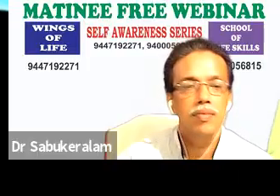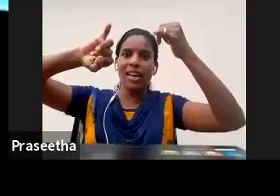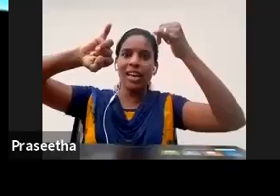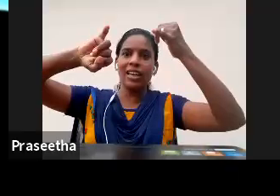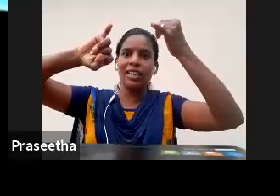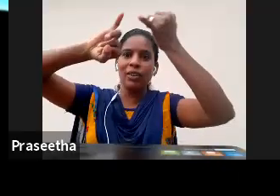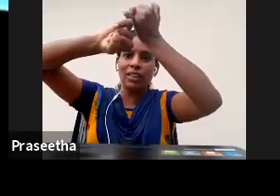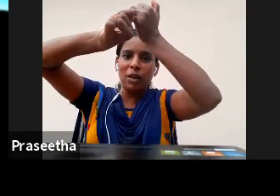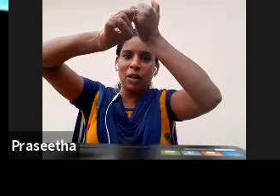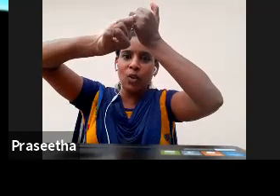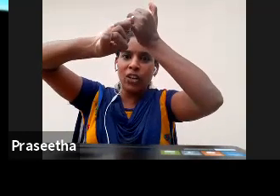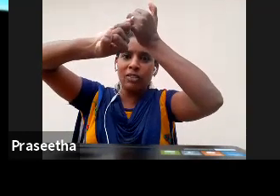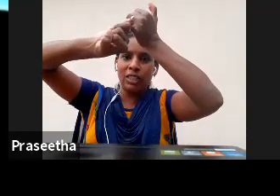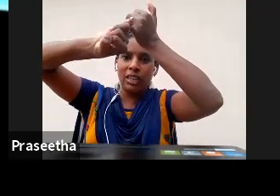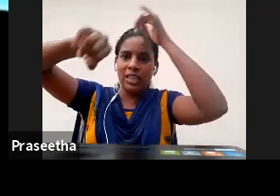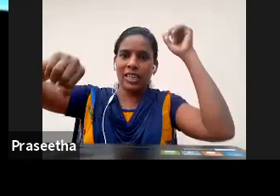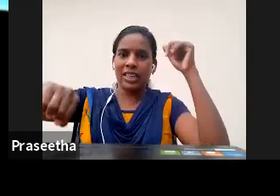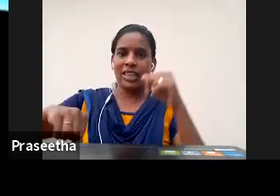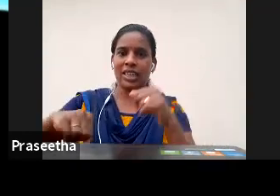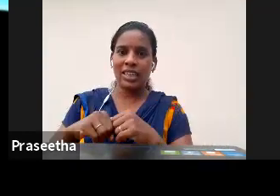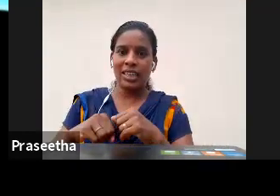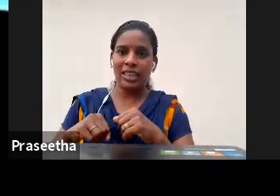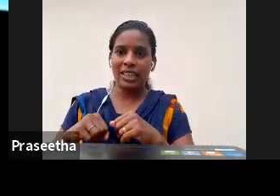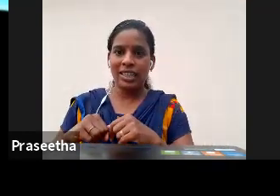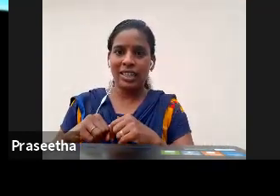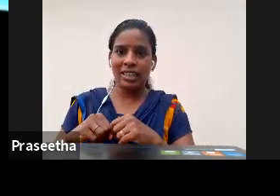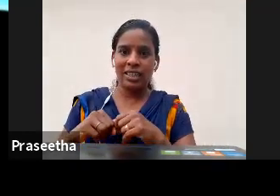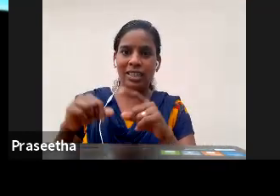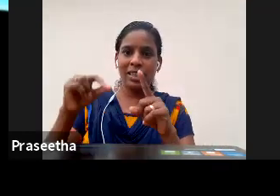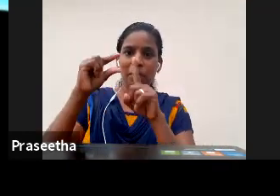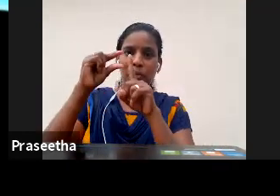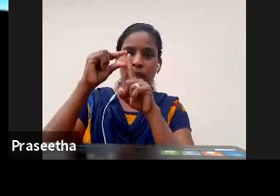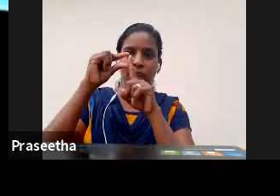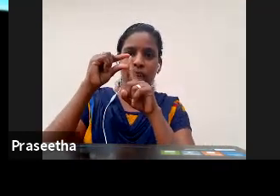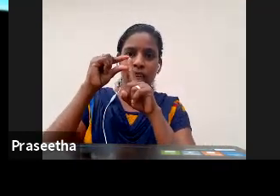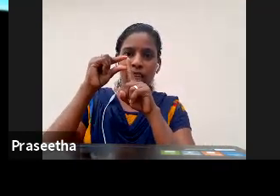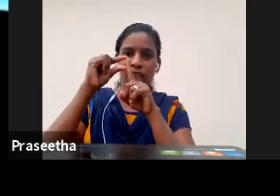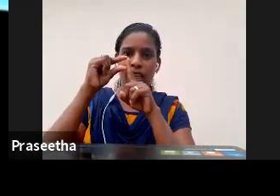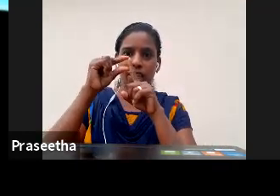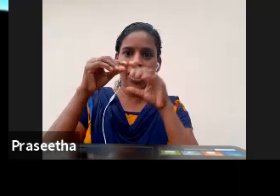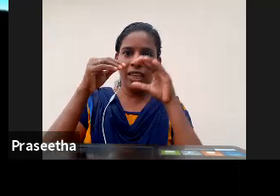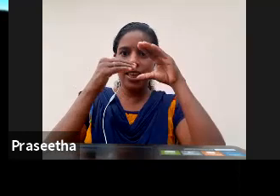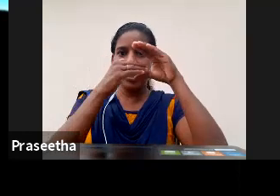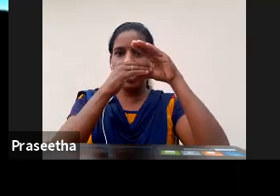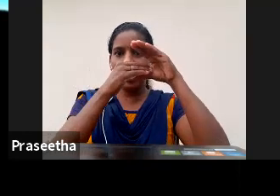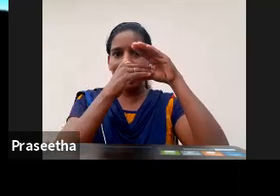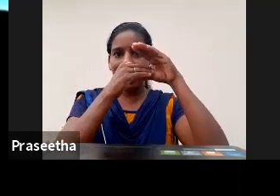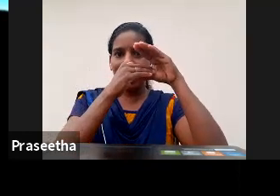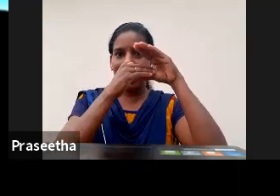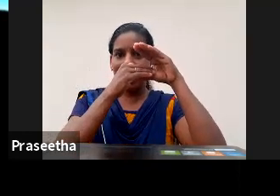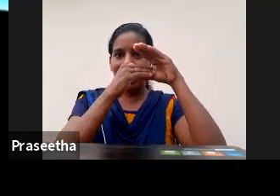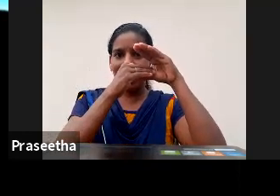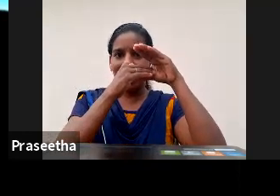ചെറിയ രണ്ട് വിരല് തമ്മിൽ ഇങ്ങനെ പൊരുത്ത് വെക്കാം. P E